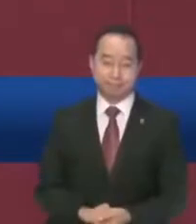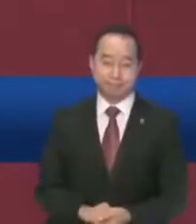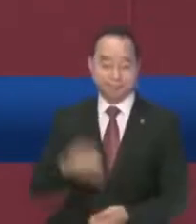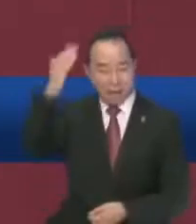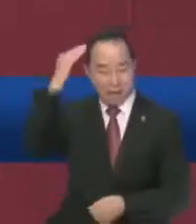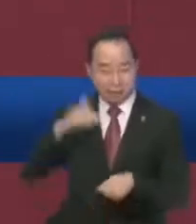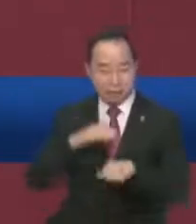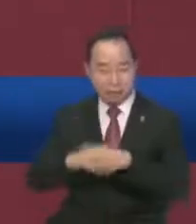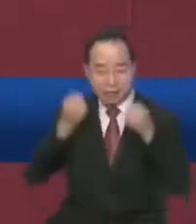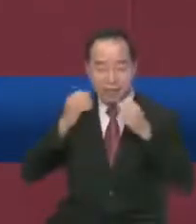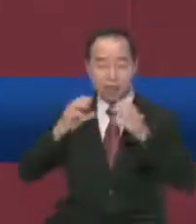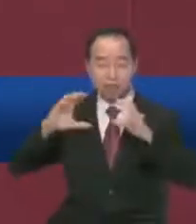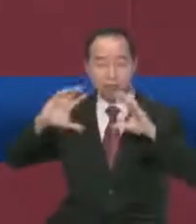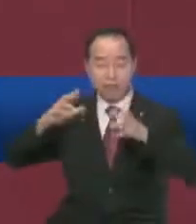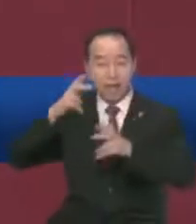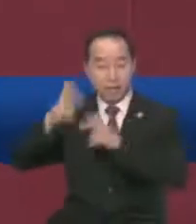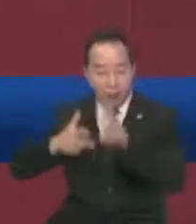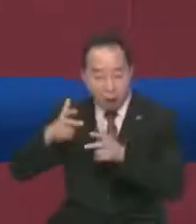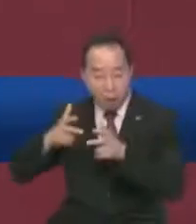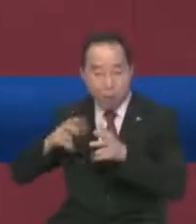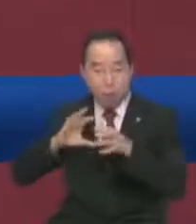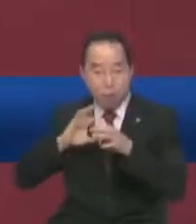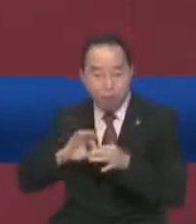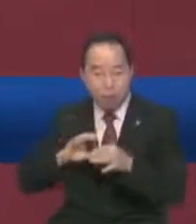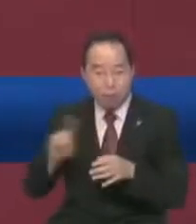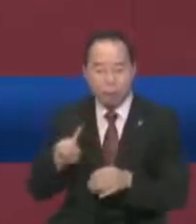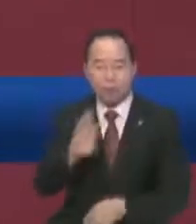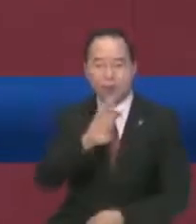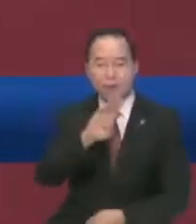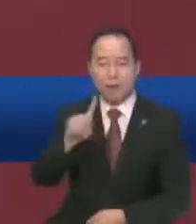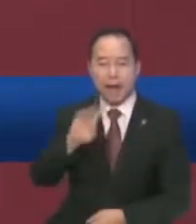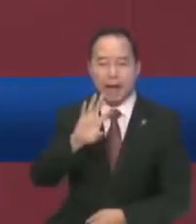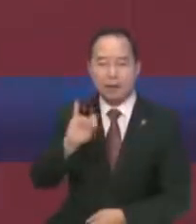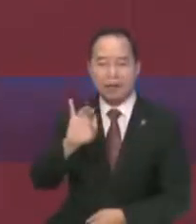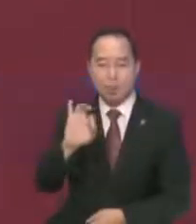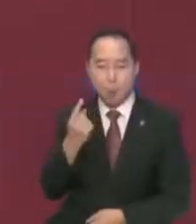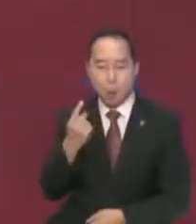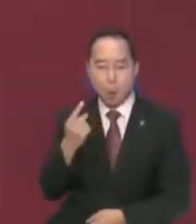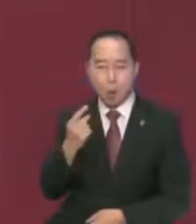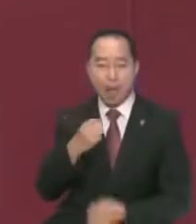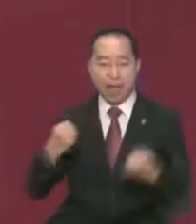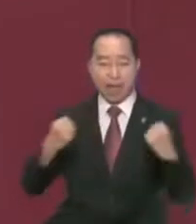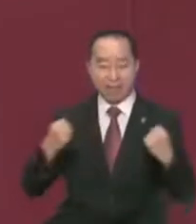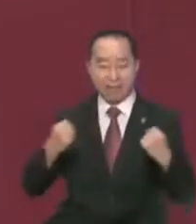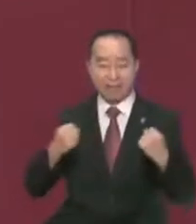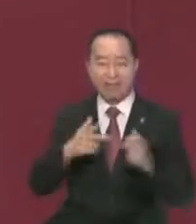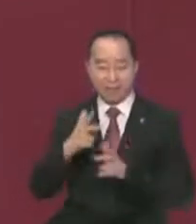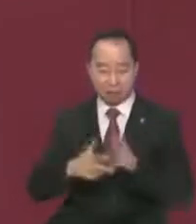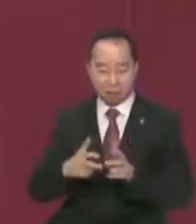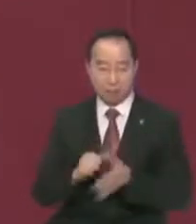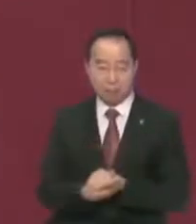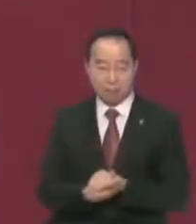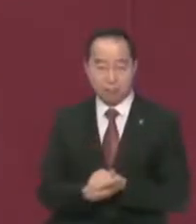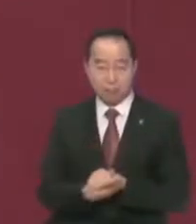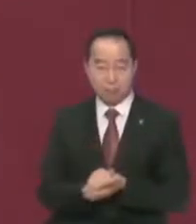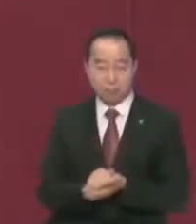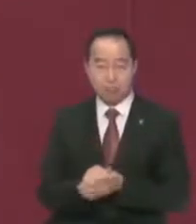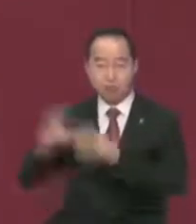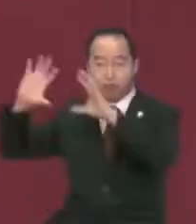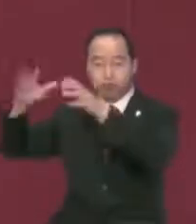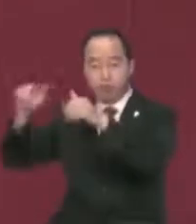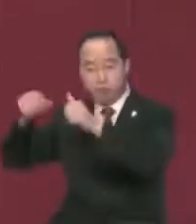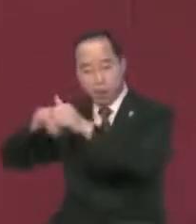한국판 뉴딜과 병행해 저는 바이오 헬스 산업을 주목합니다. 그럴 만한 국제적 여건과 우리의